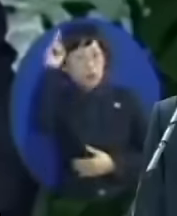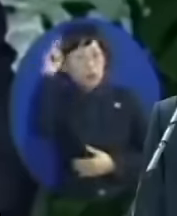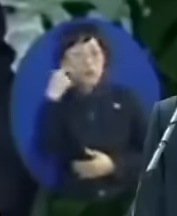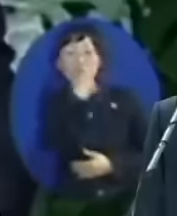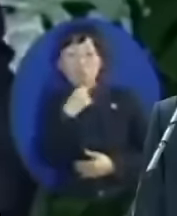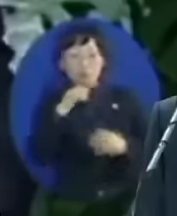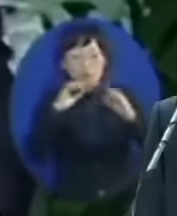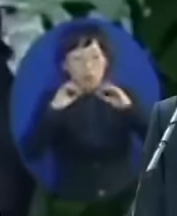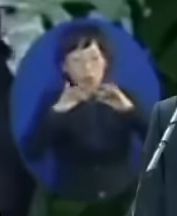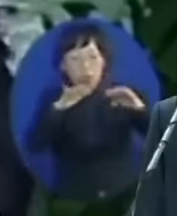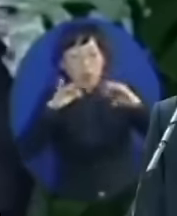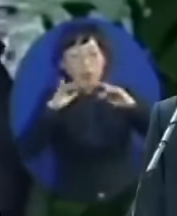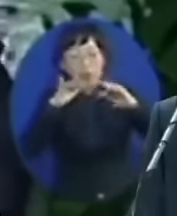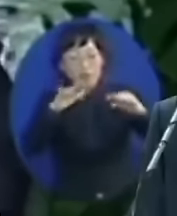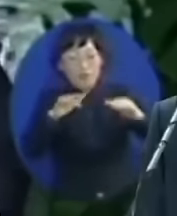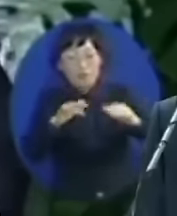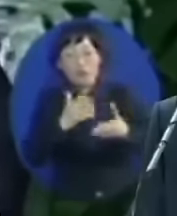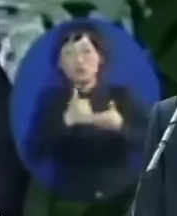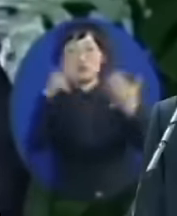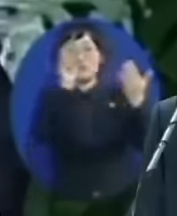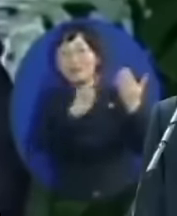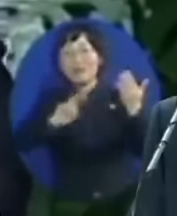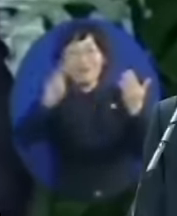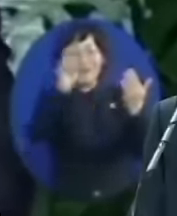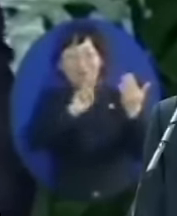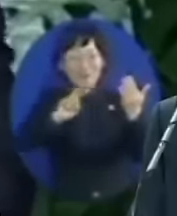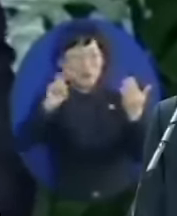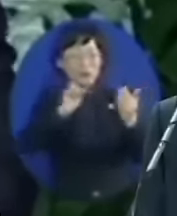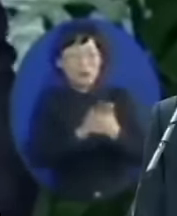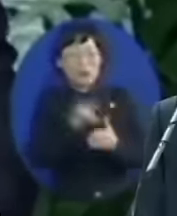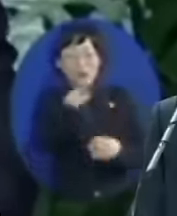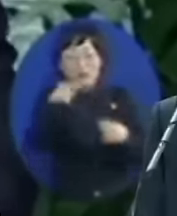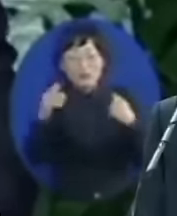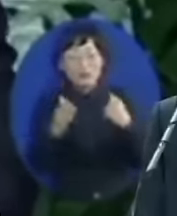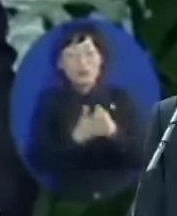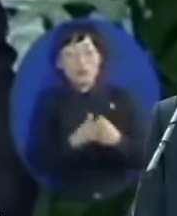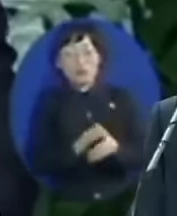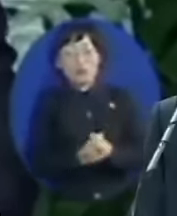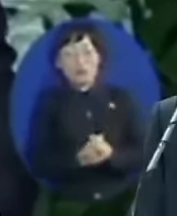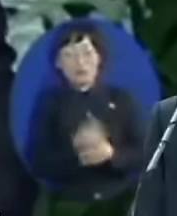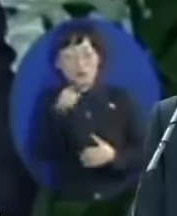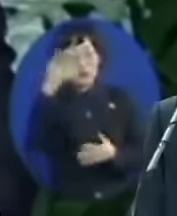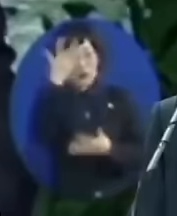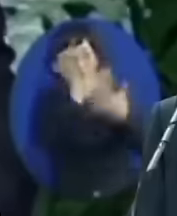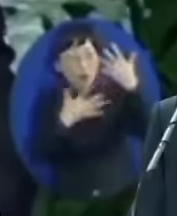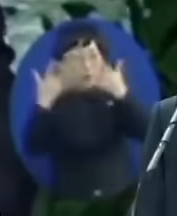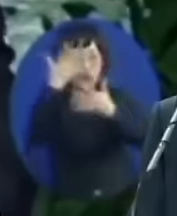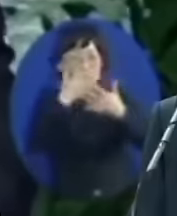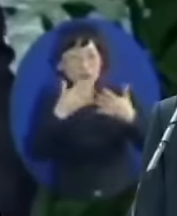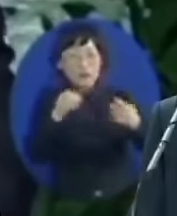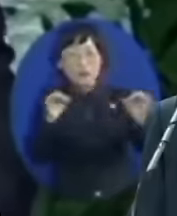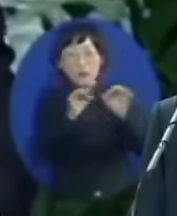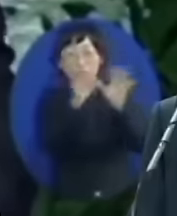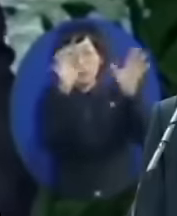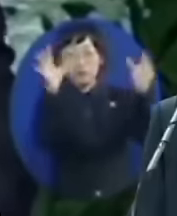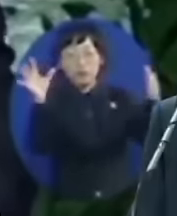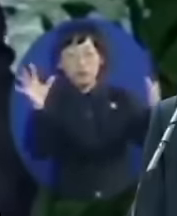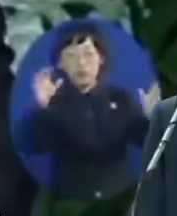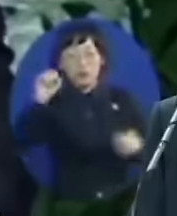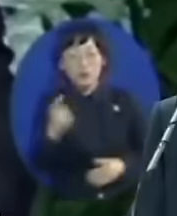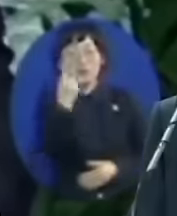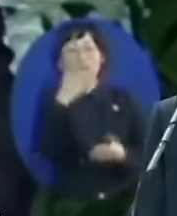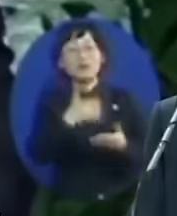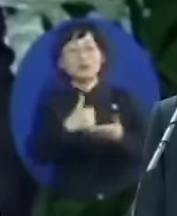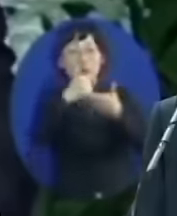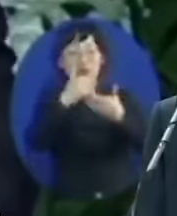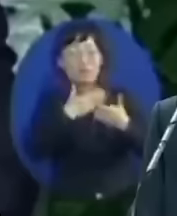막 방언으로 주님을 찬미했습니다. 그래서 그 환상이 사라지자 말자 주님이